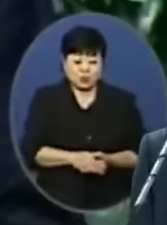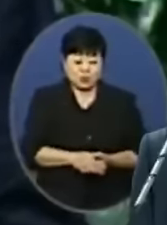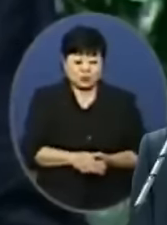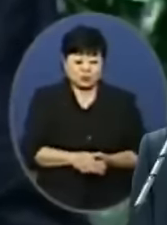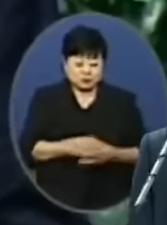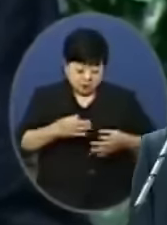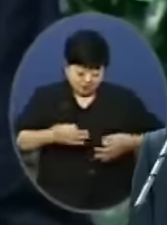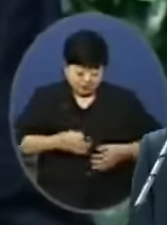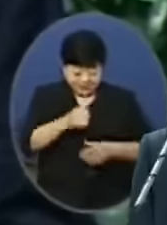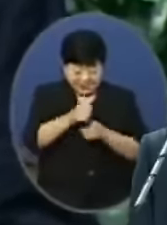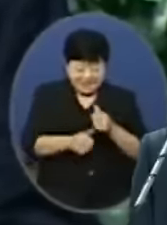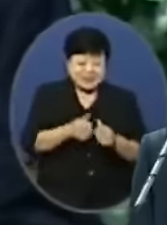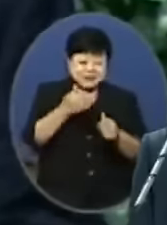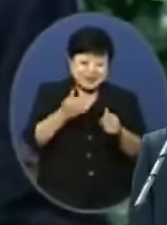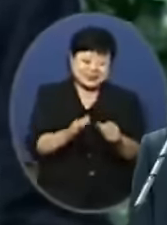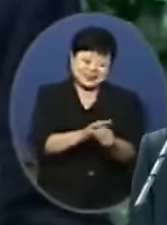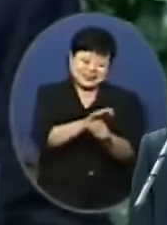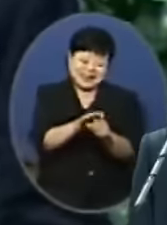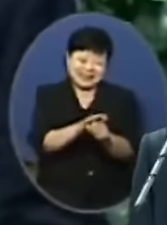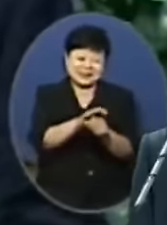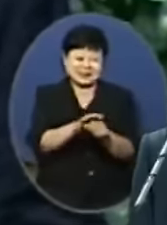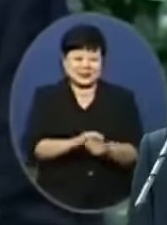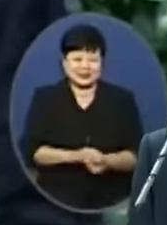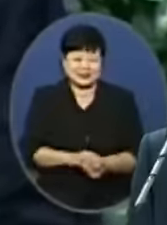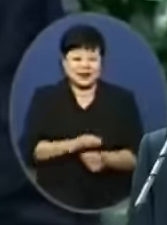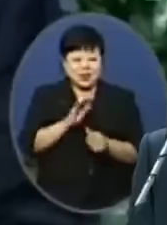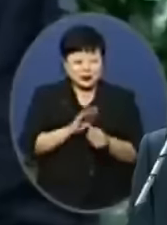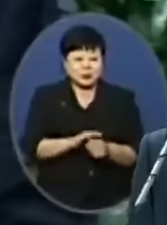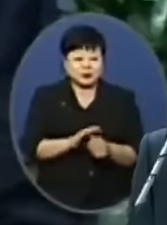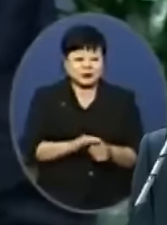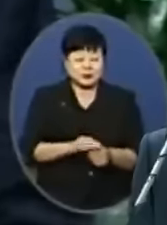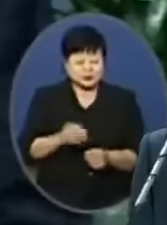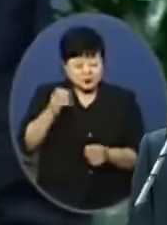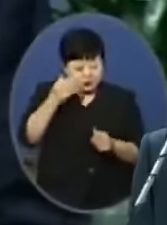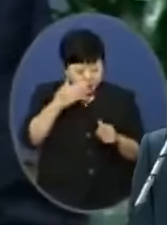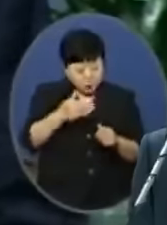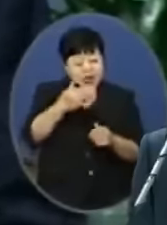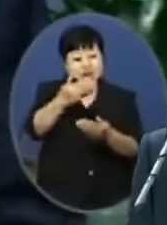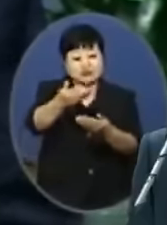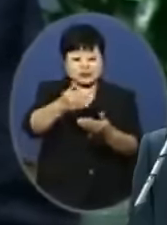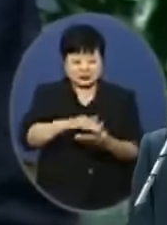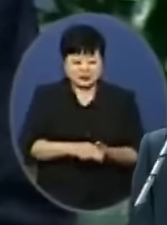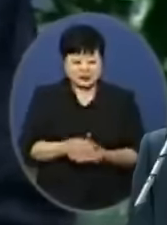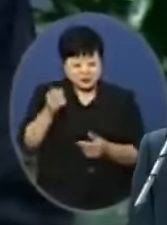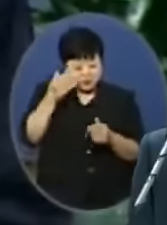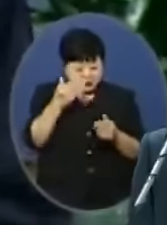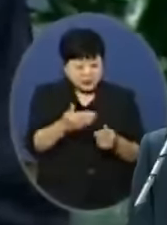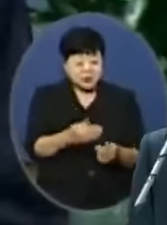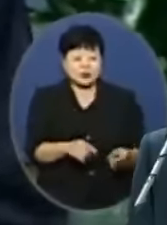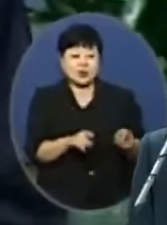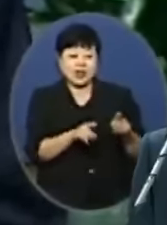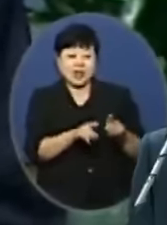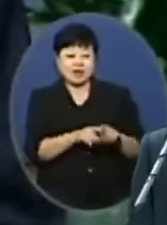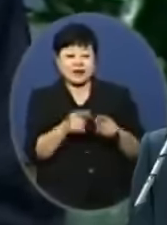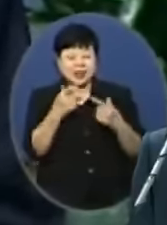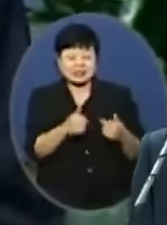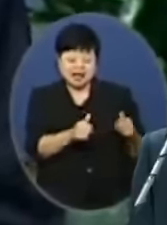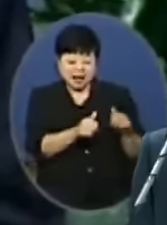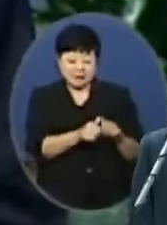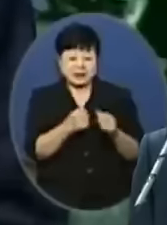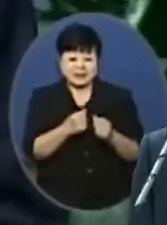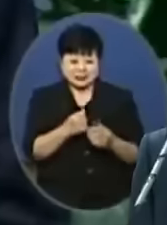이래 봬도 하나님께서 사랑하셔서 돕는 자 성령님을 보내셔서 성령이 여러분과 항상 같이 계신